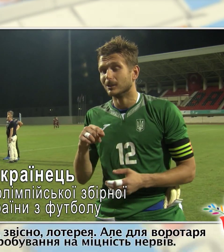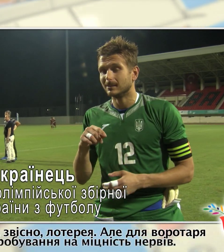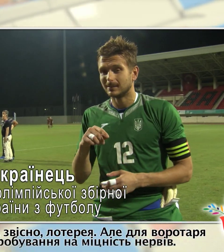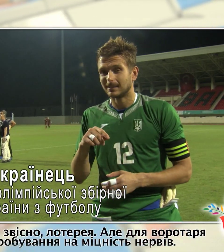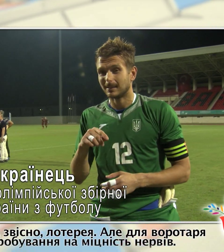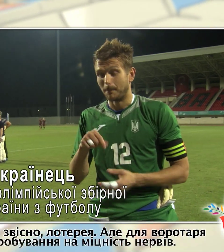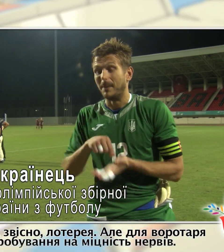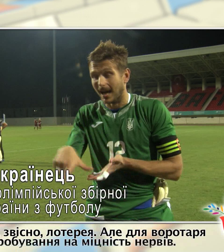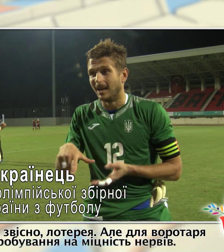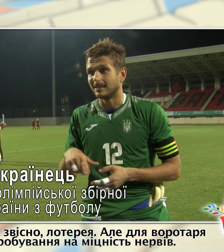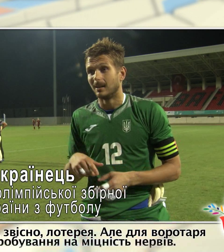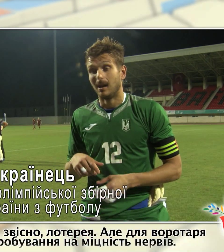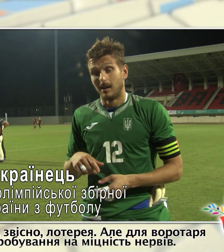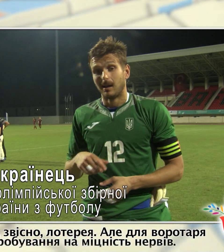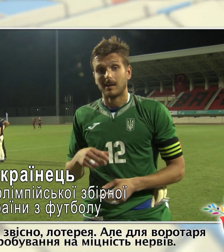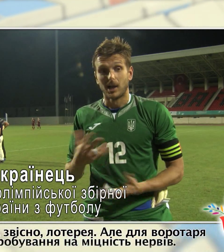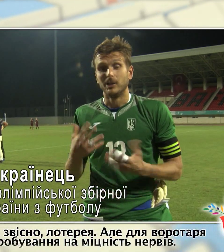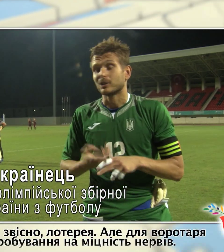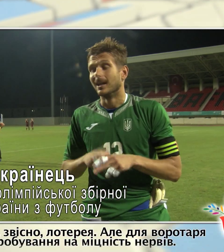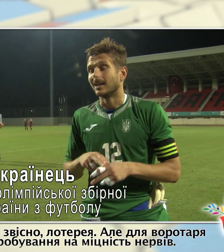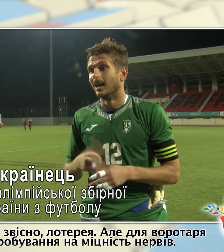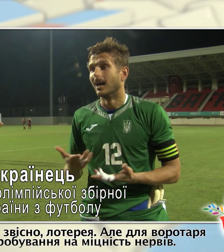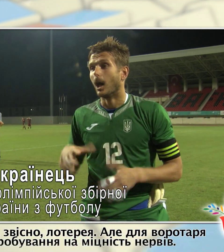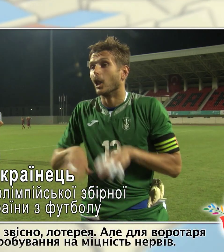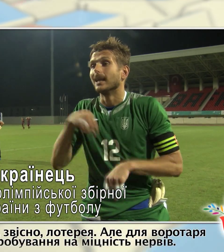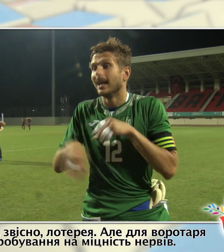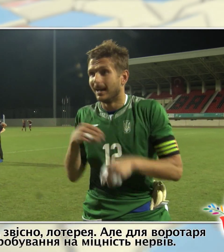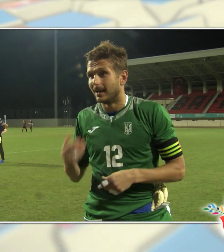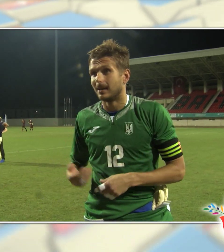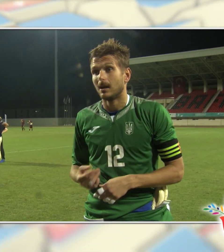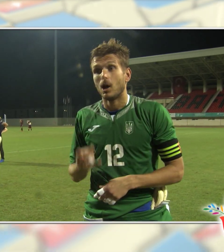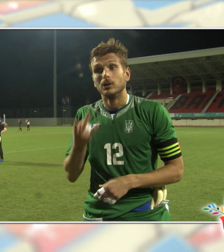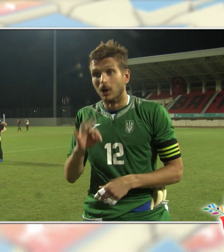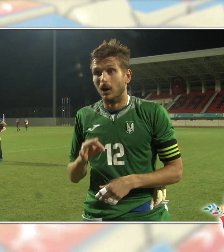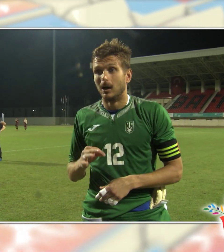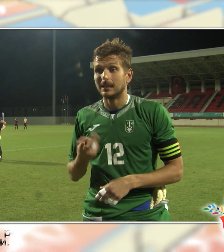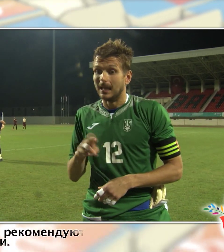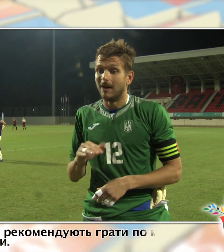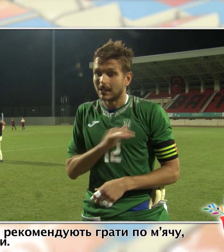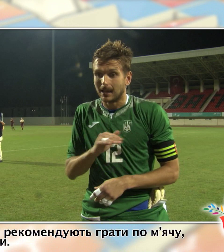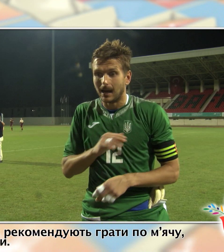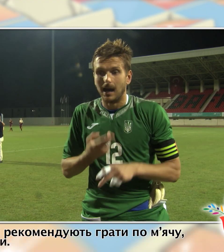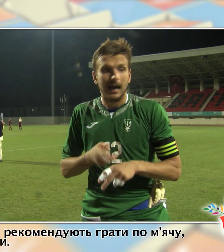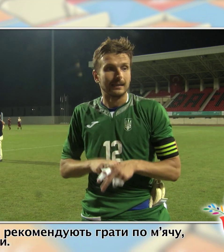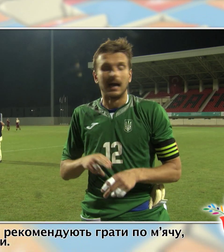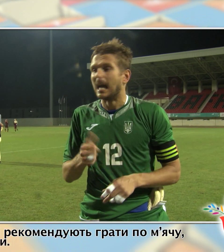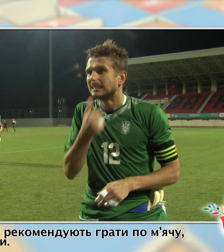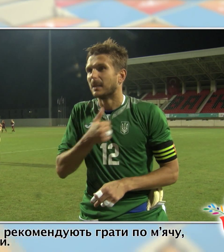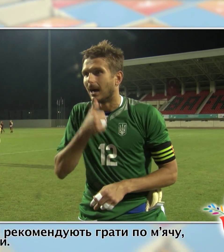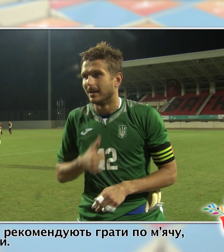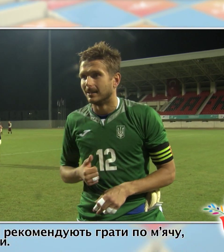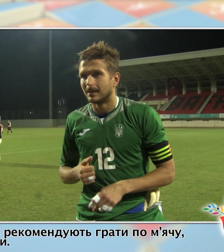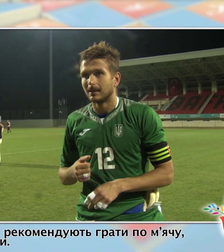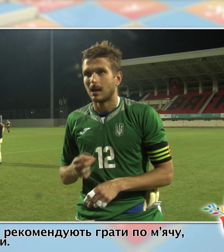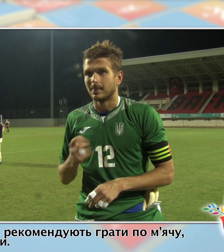Пенальті – це, звісно, лотерея, але для воротаря це також випробування на міцність нервів. Тренери мені рекомендують грати по м'ячу, а